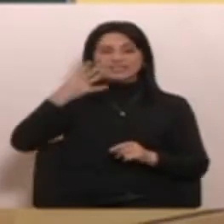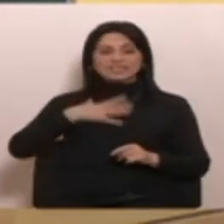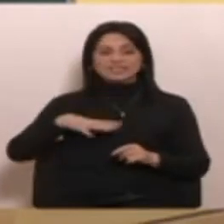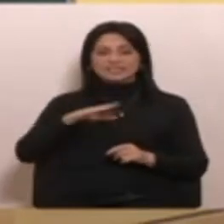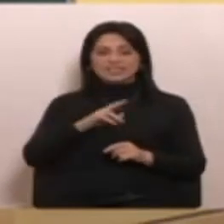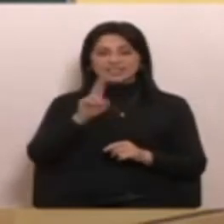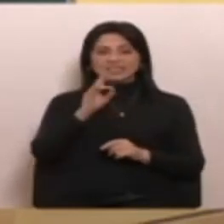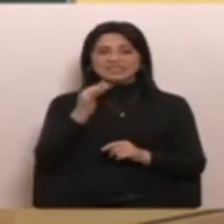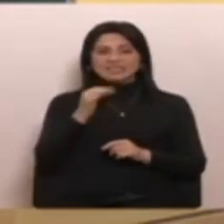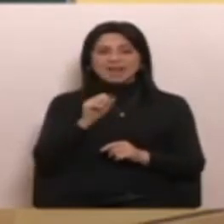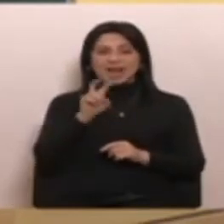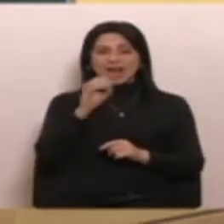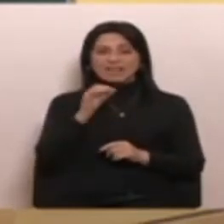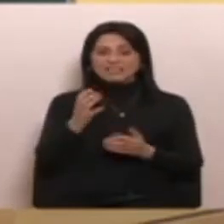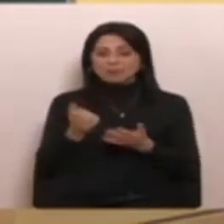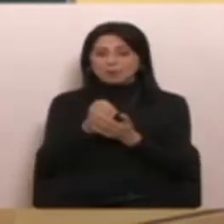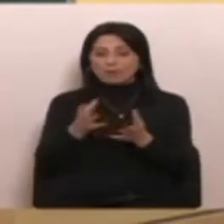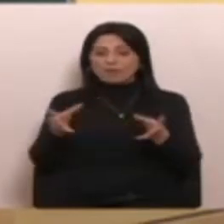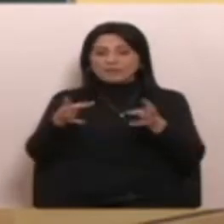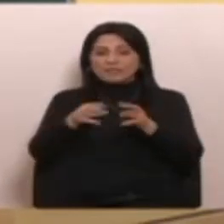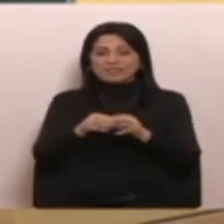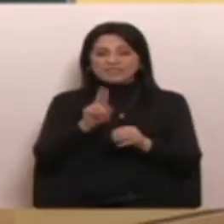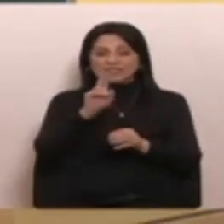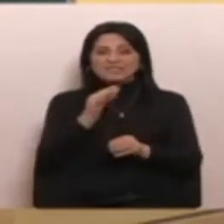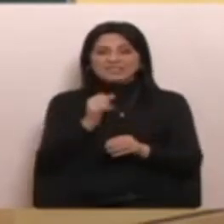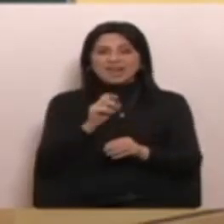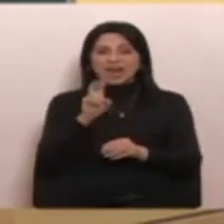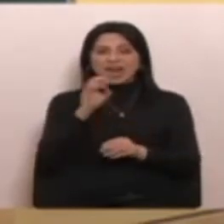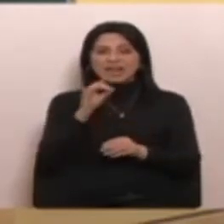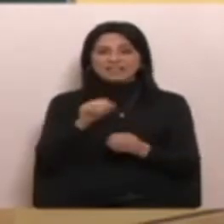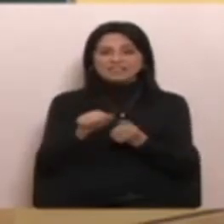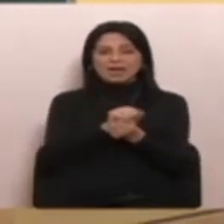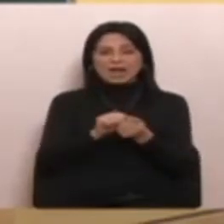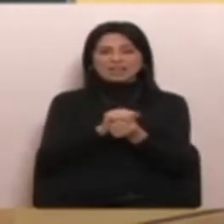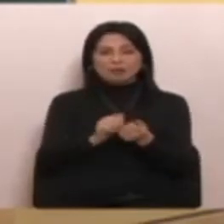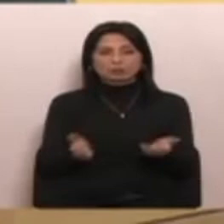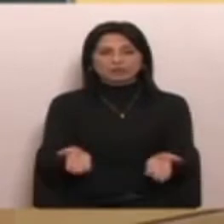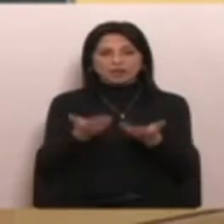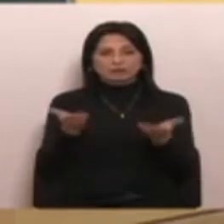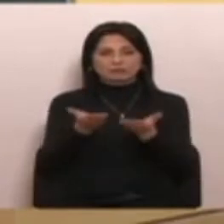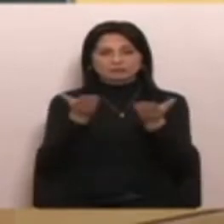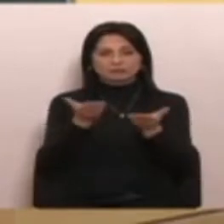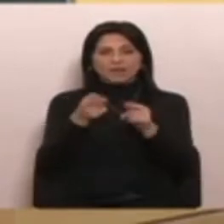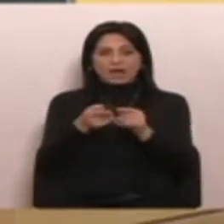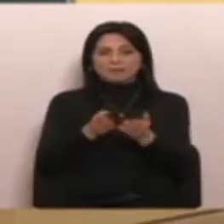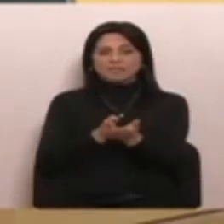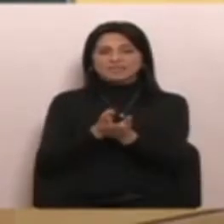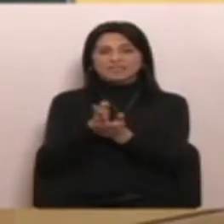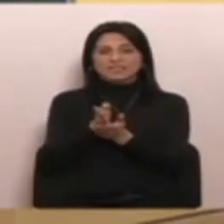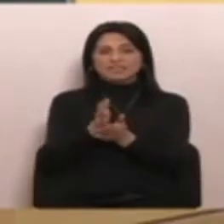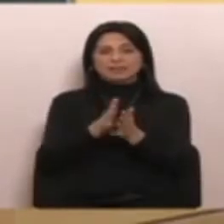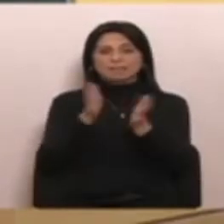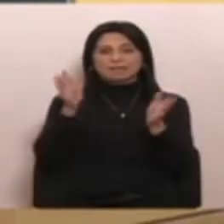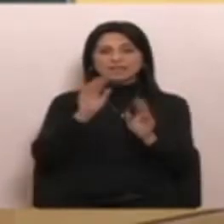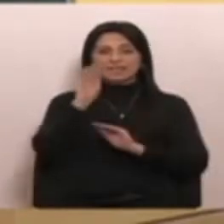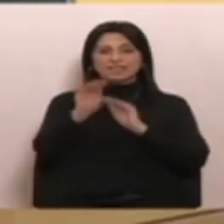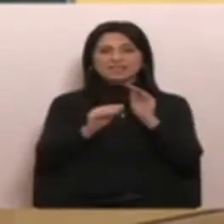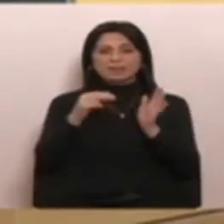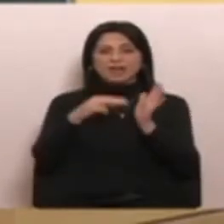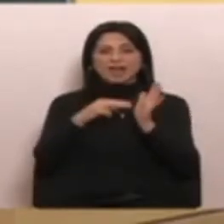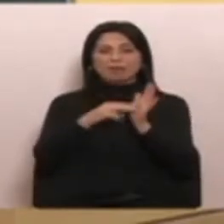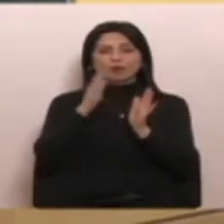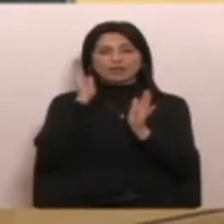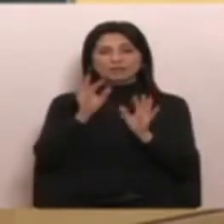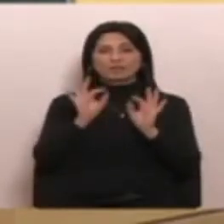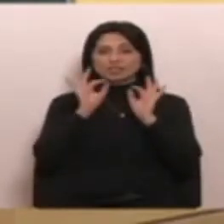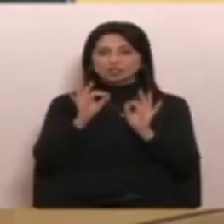წიაღის მოპოვებასთან ერთად წიაღის გადამუშავების წახალისება. იმდაგვარად, რომ ამ სექტორში მეტი დამატებული ღირებულება იქნებოდეს